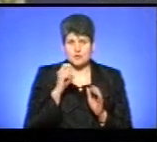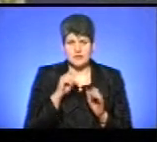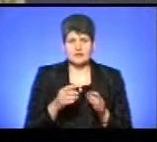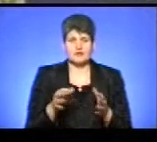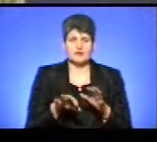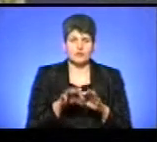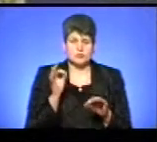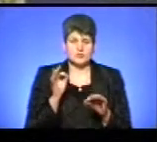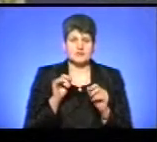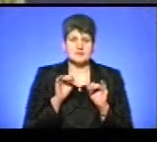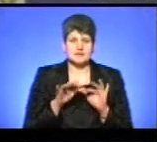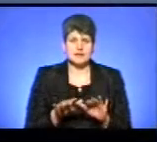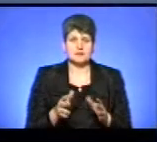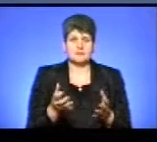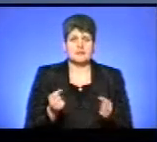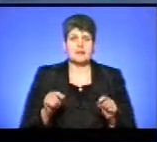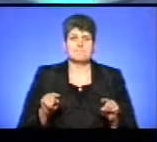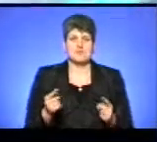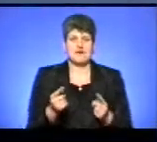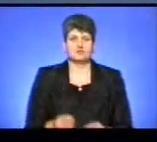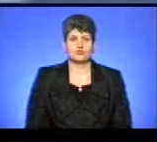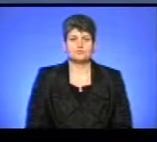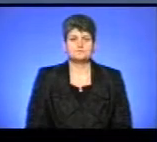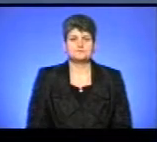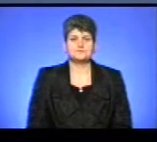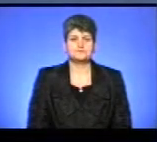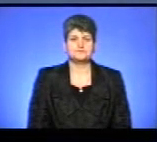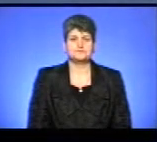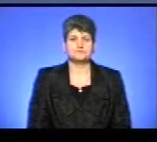запобіжного заходу у вигляді тримання під вартою.